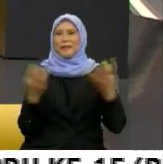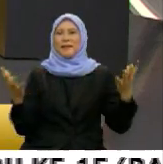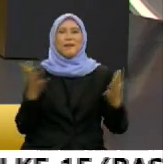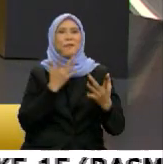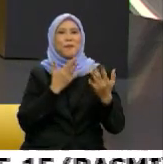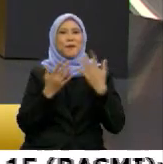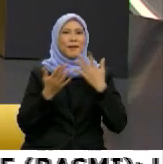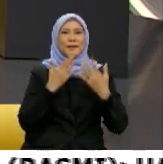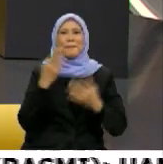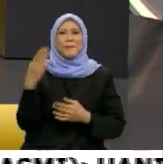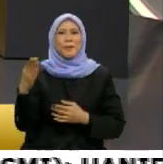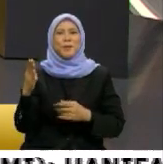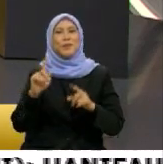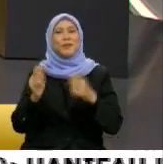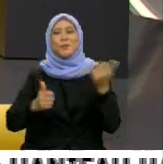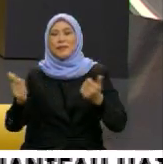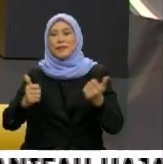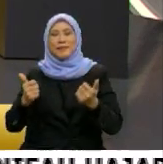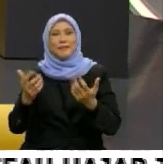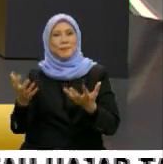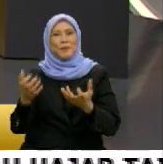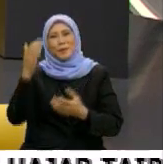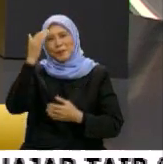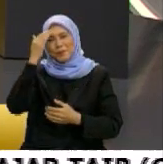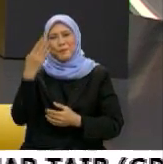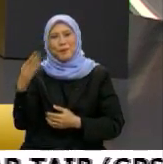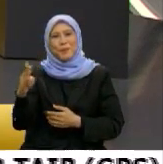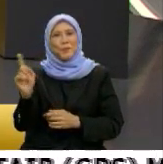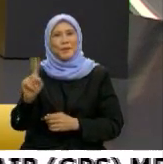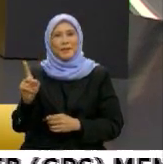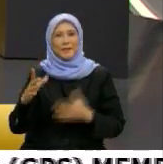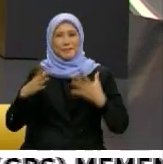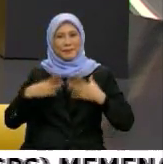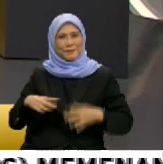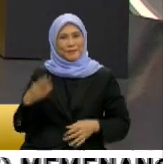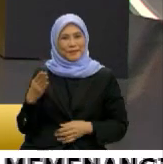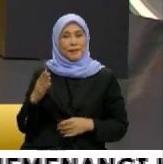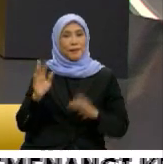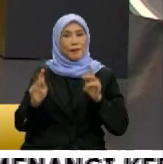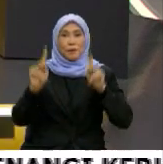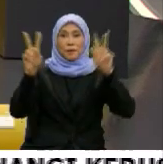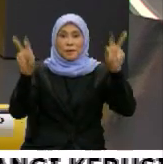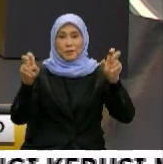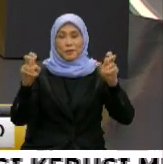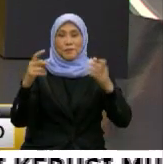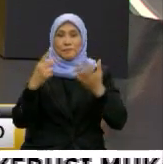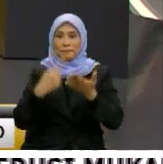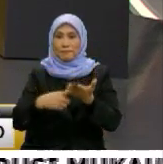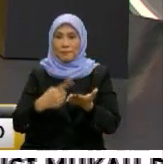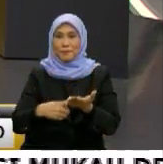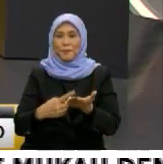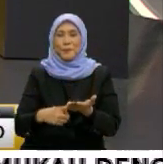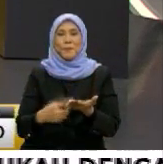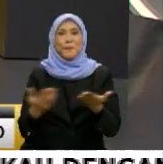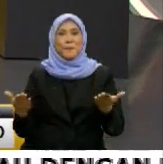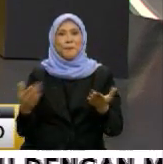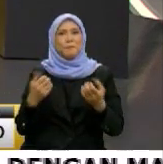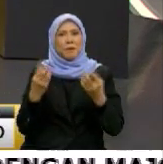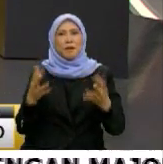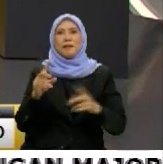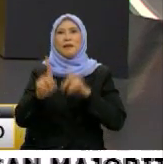birunya ada pelbagai. Biru yang mana itu harus dijelaskan. Itu kalau tajuk perbincangan ini tentang federalism,